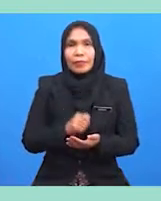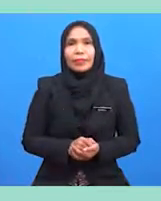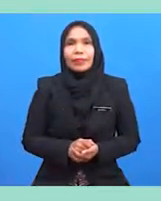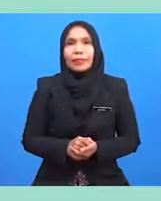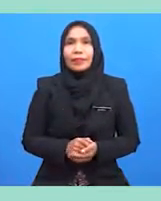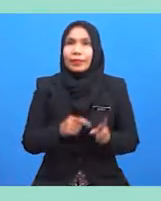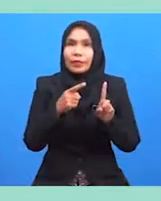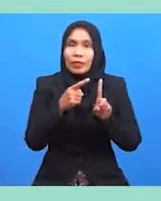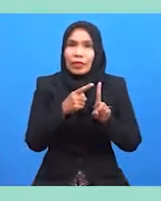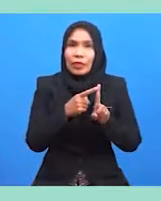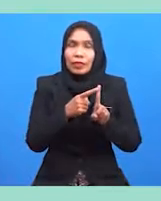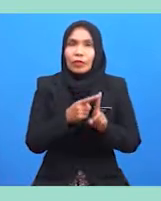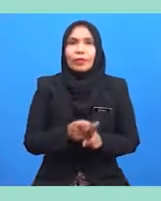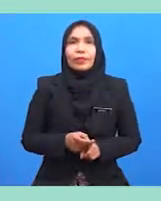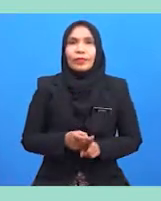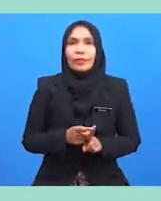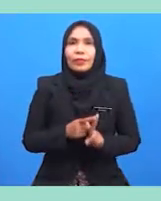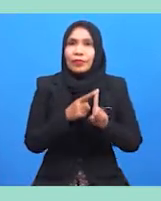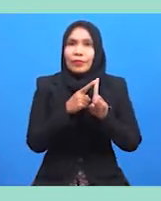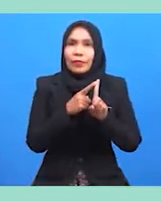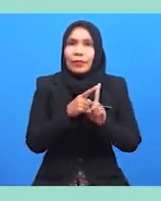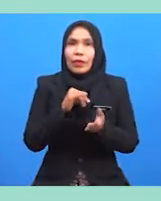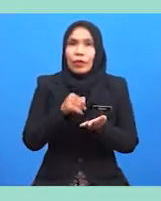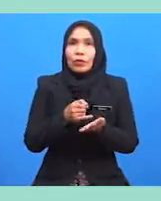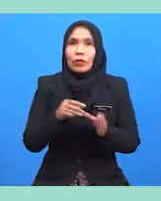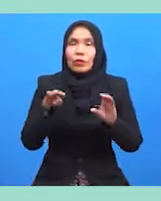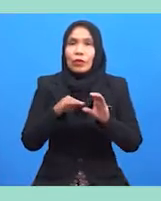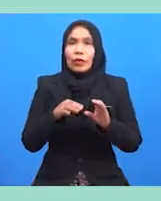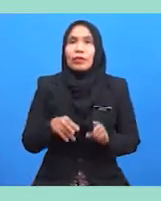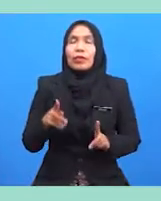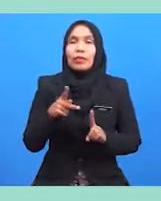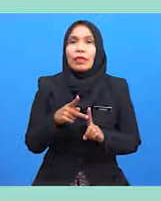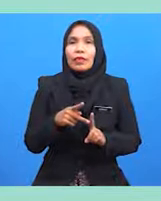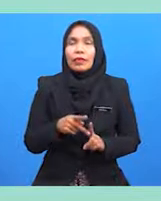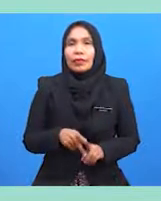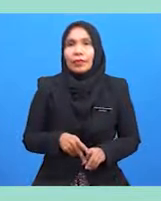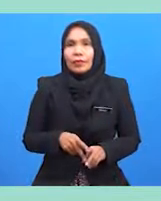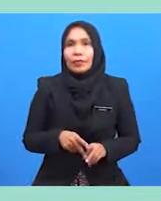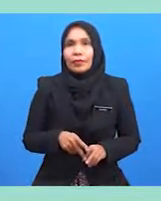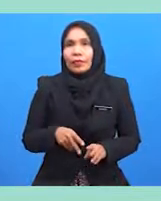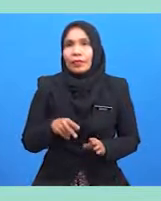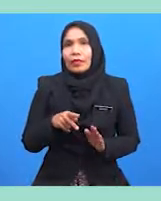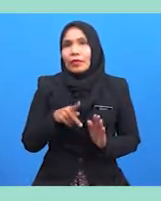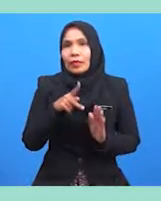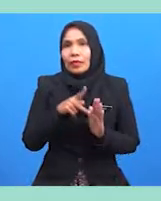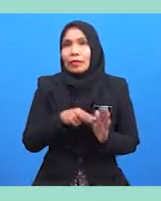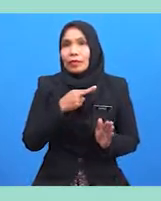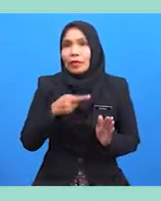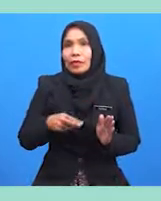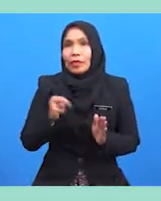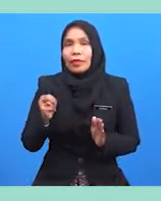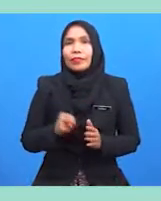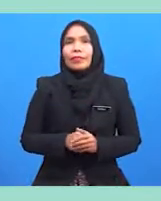Fungsi pertama Bank Pusat sebagai jurubank kepada kerajaan adalah mengurus hutang negara.